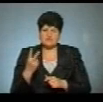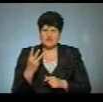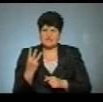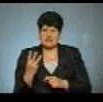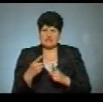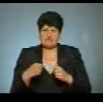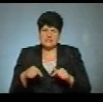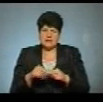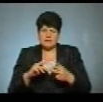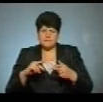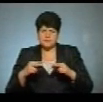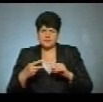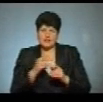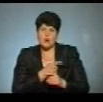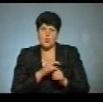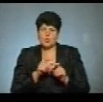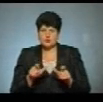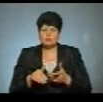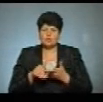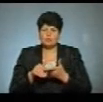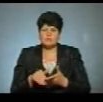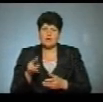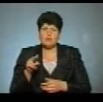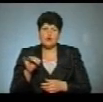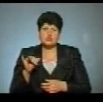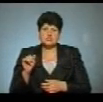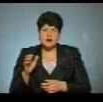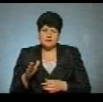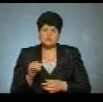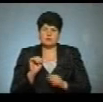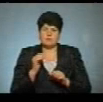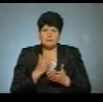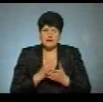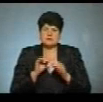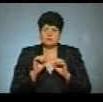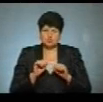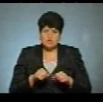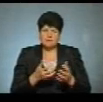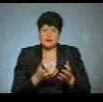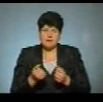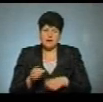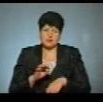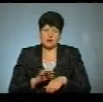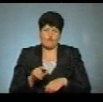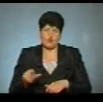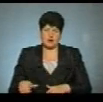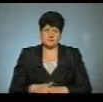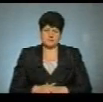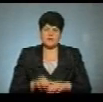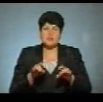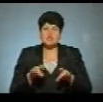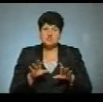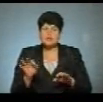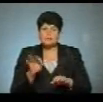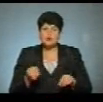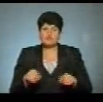відділення перетворили в такий госпіталь для того, щоб допомогти Почаївцям, для того, щоб мати можливість приймати хворих. Рішення про